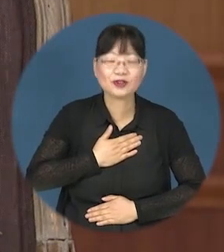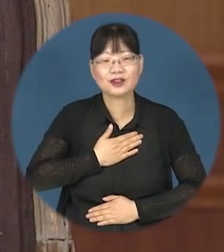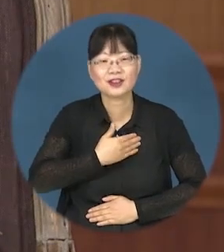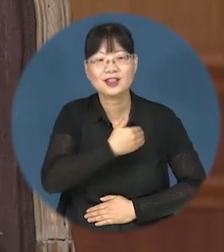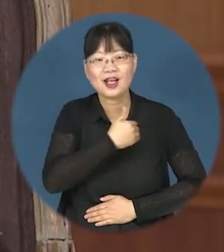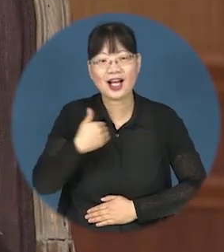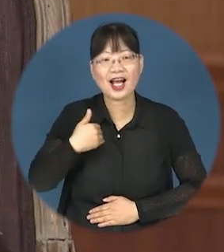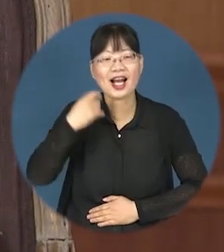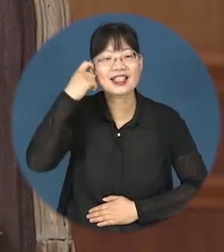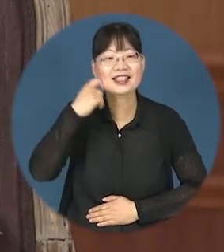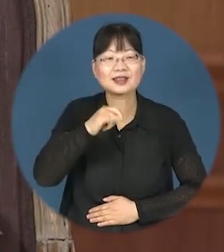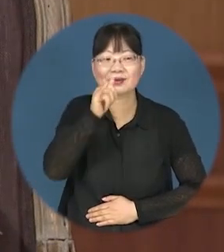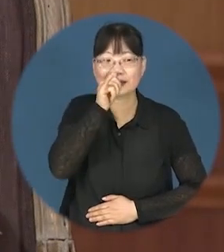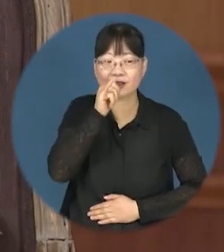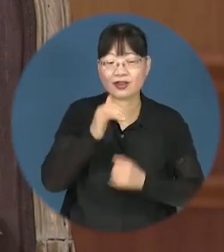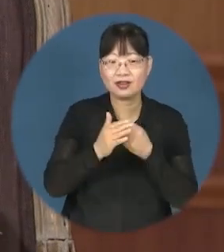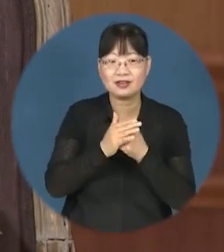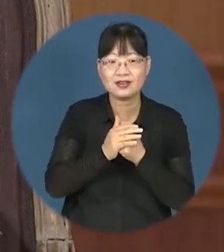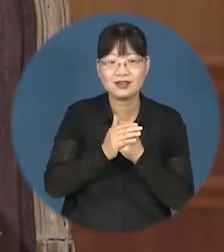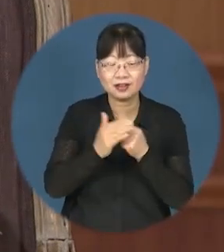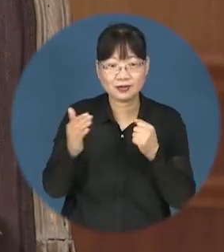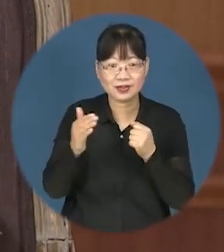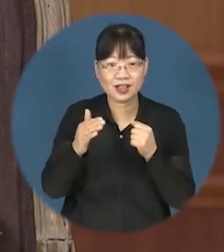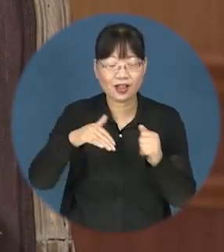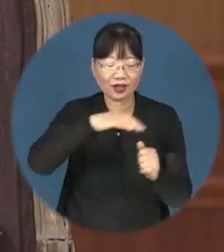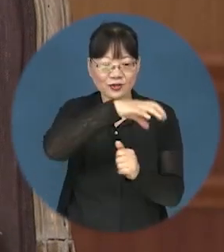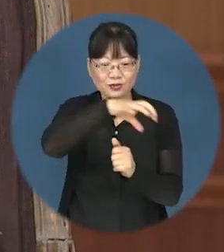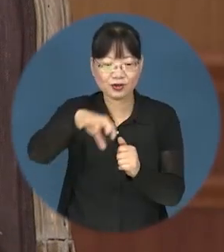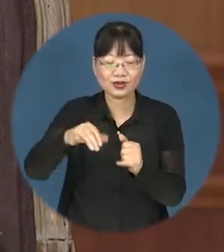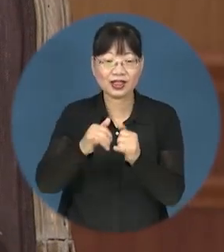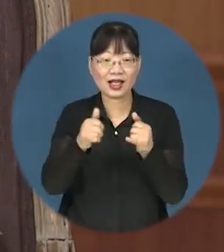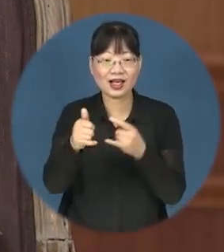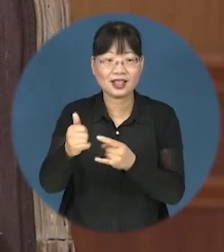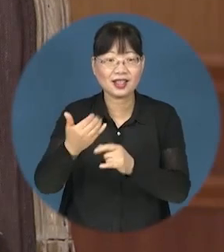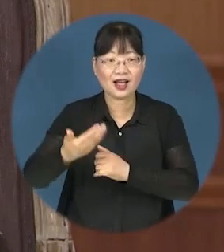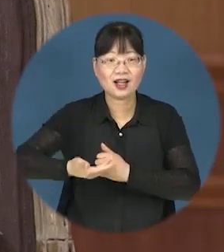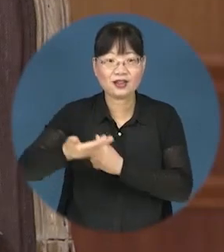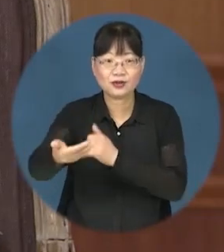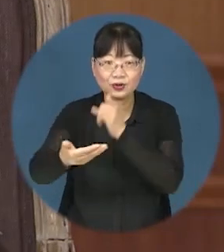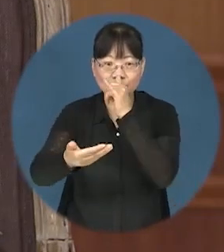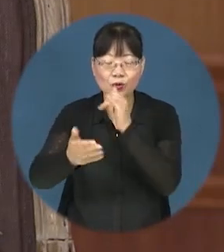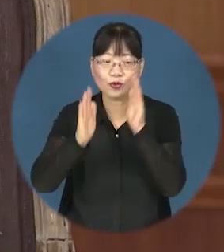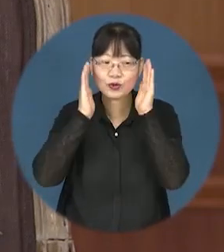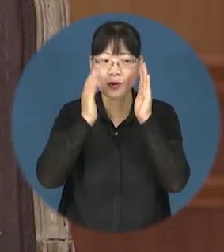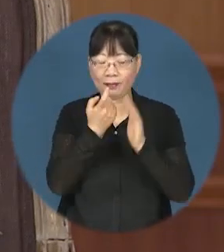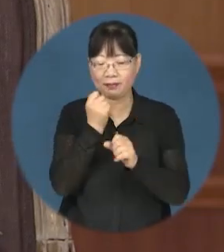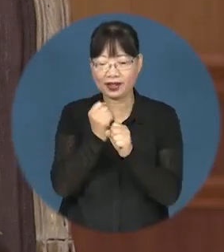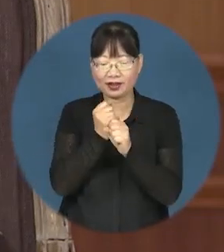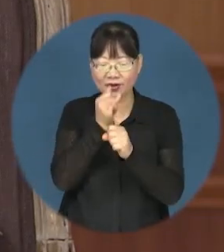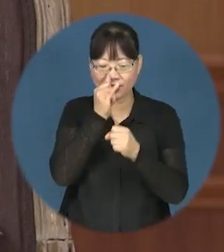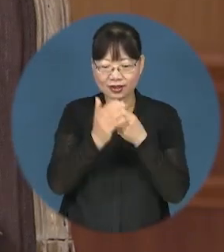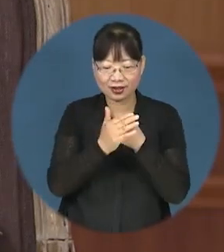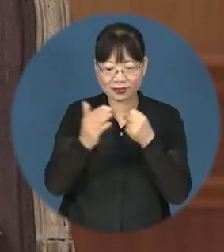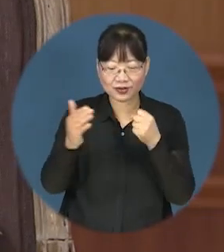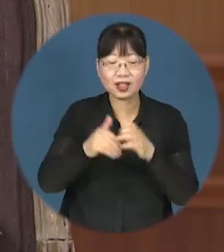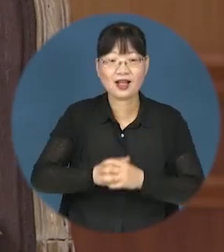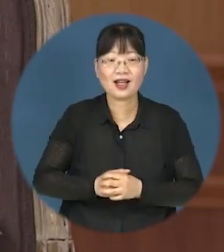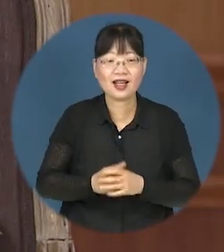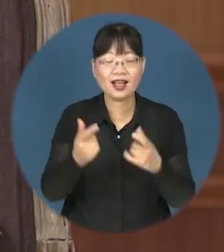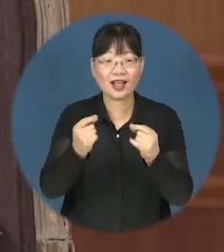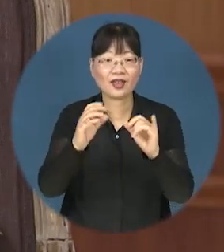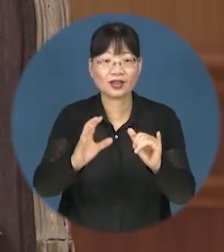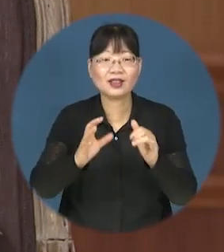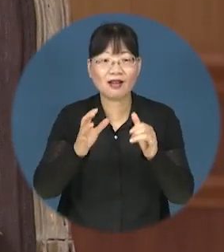느꼈어요 4 그래서 그러다 보니 주변 사람들의 도 달리고 또 그걸 수업으로 만들다 보니 어 이런